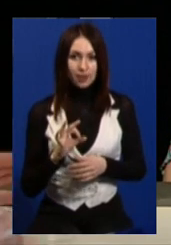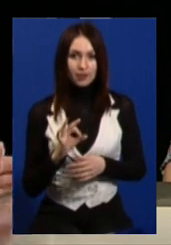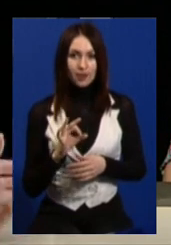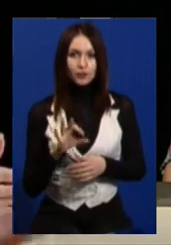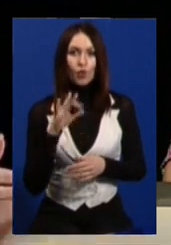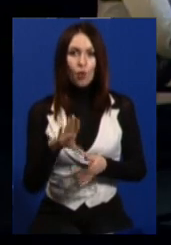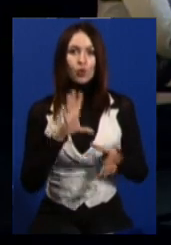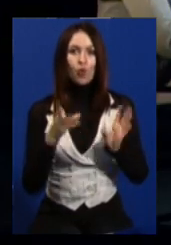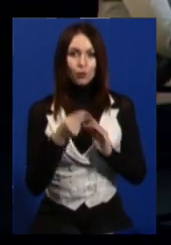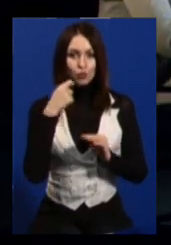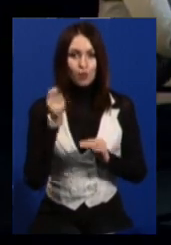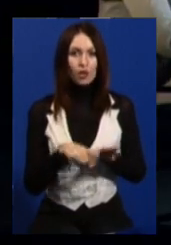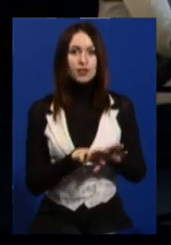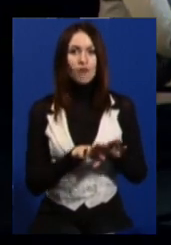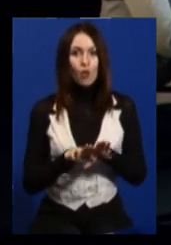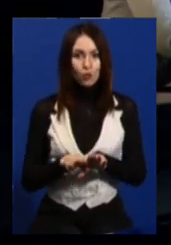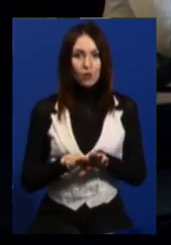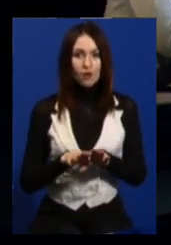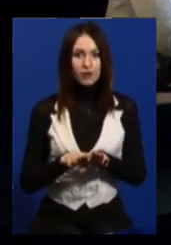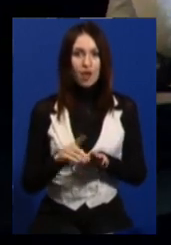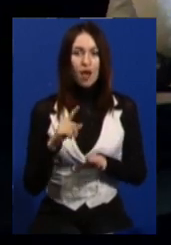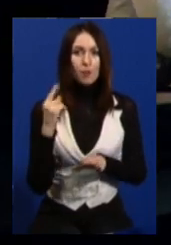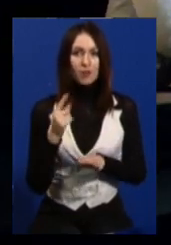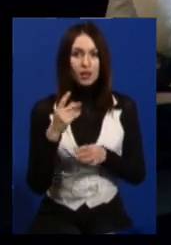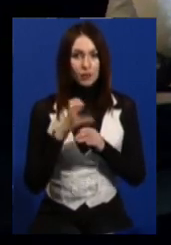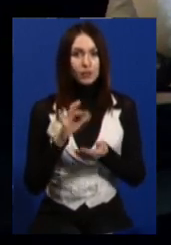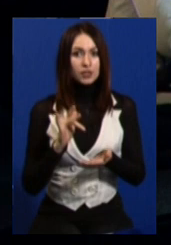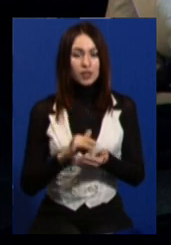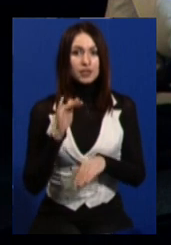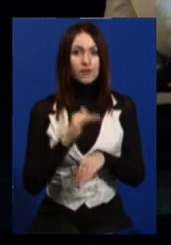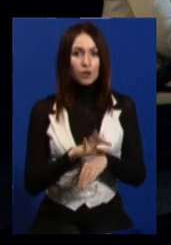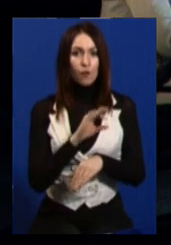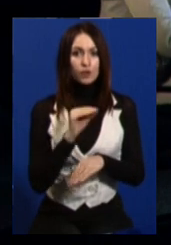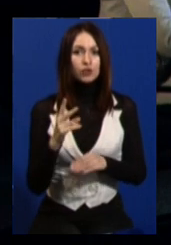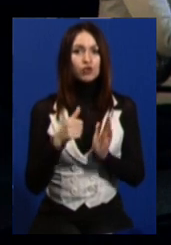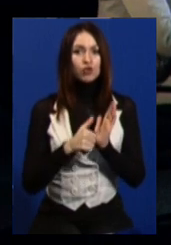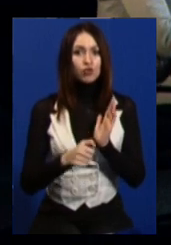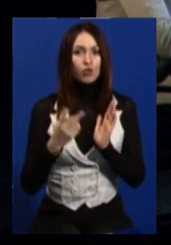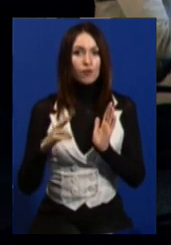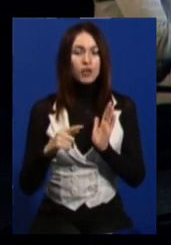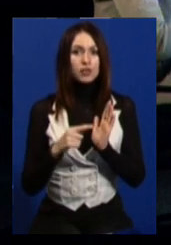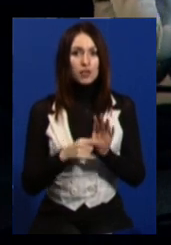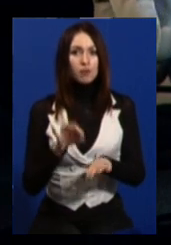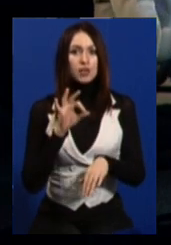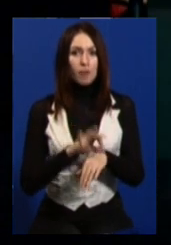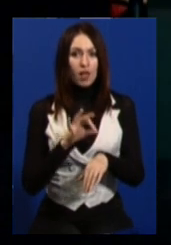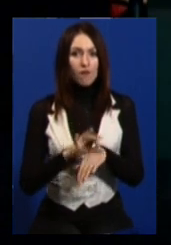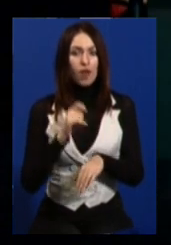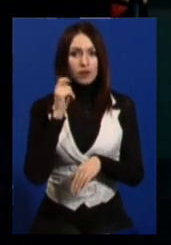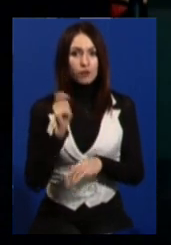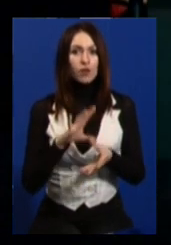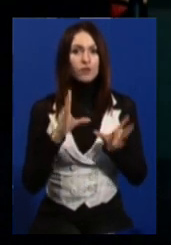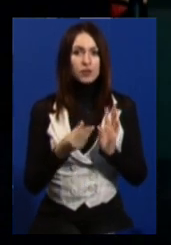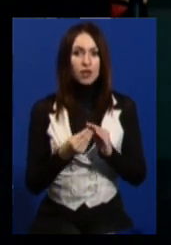від загальноукраїнського рівня. Обласний лабцентр офіційно зафіксував 627 захворювань в Україні. В цілому ж було